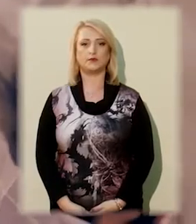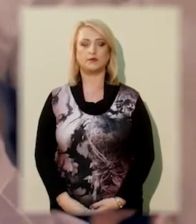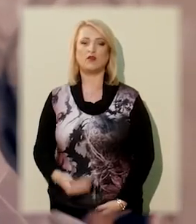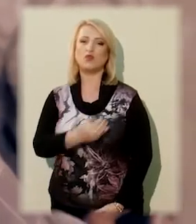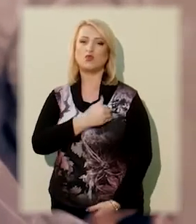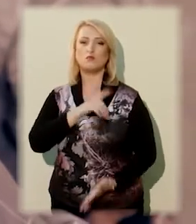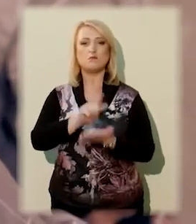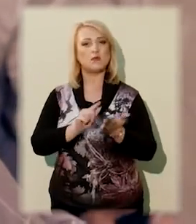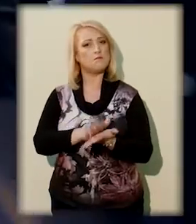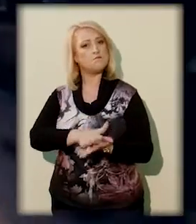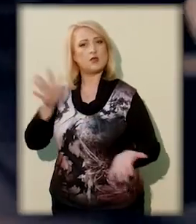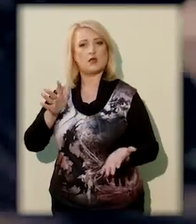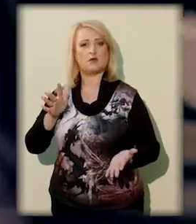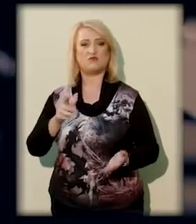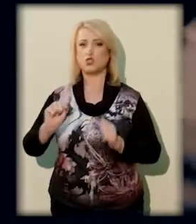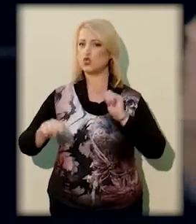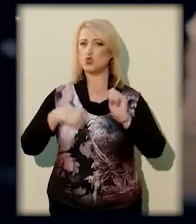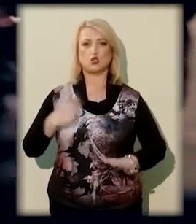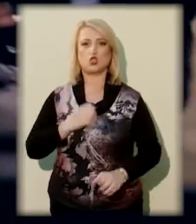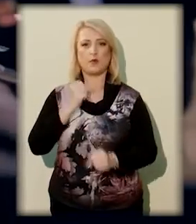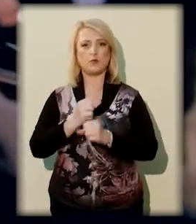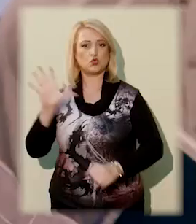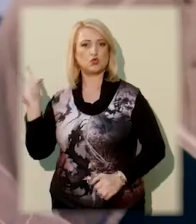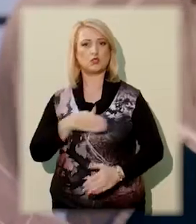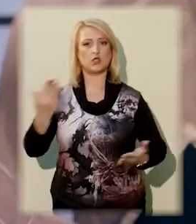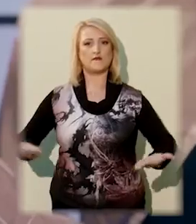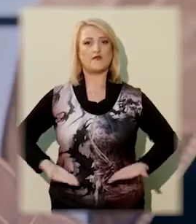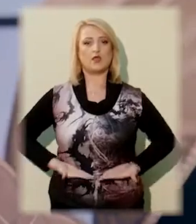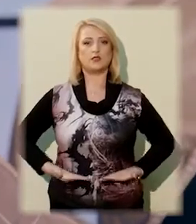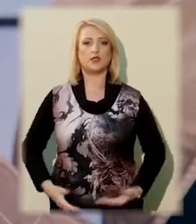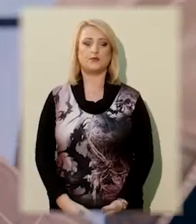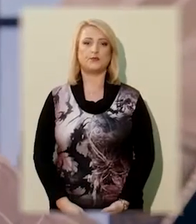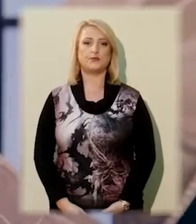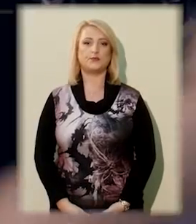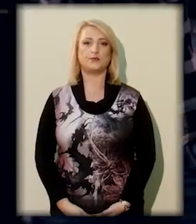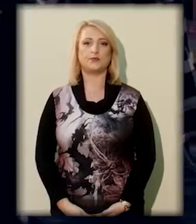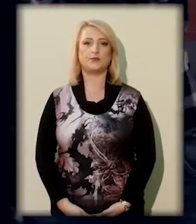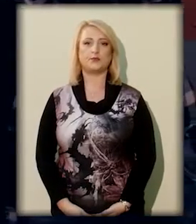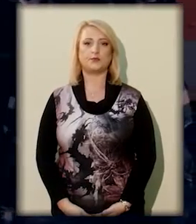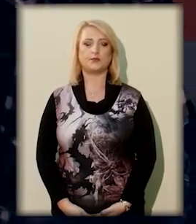Dorim o pensie mai mare, doar nu degeaba am muncit toată viața.